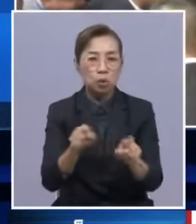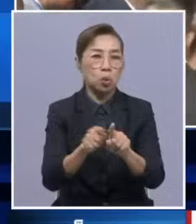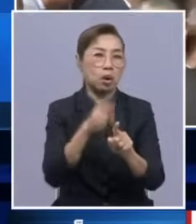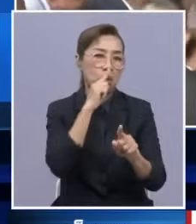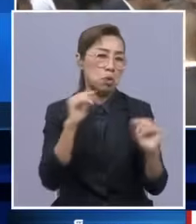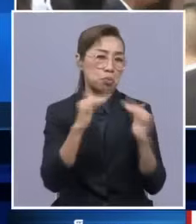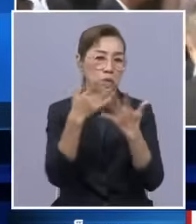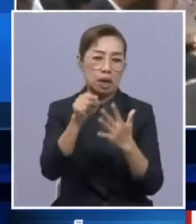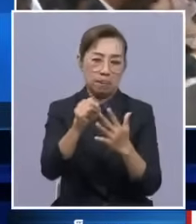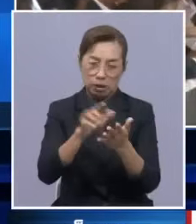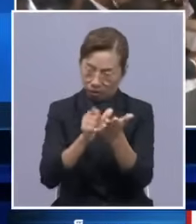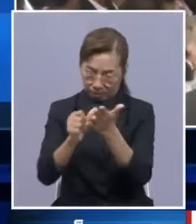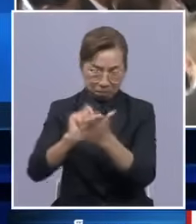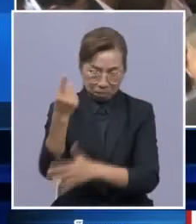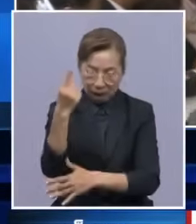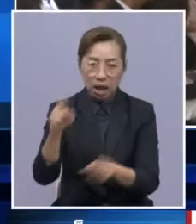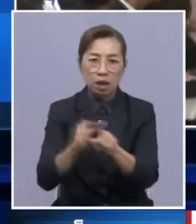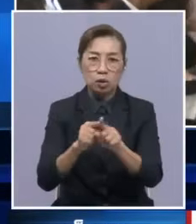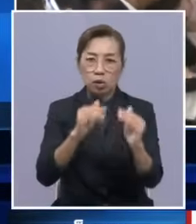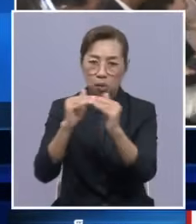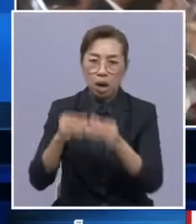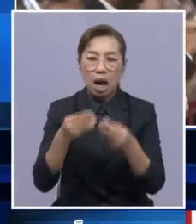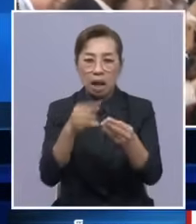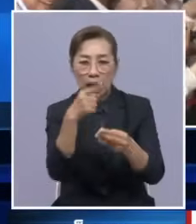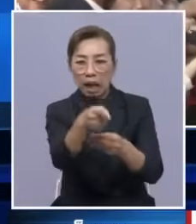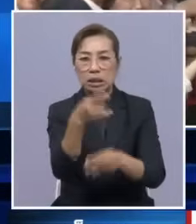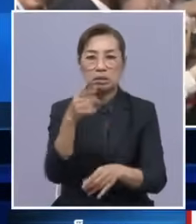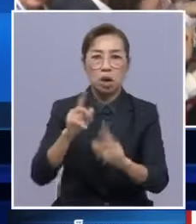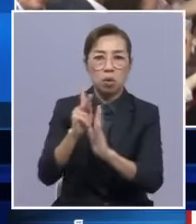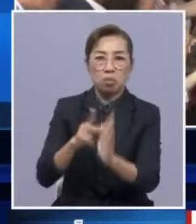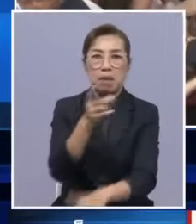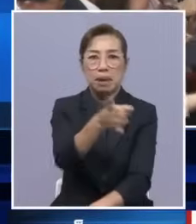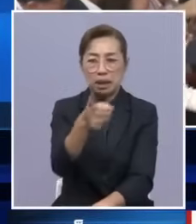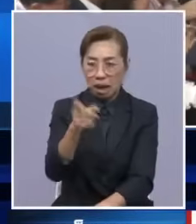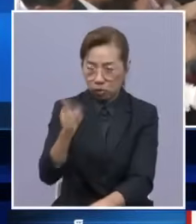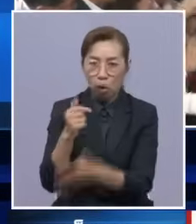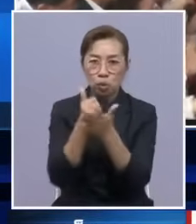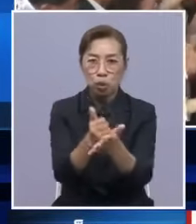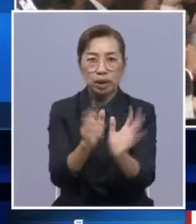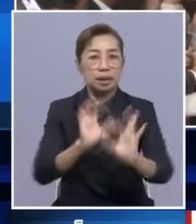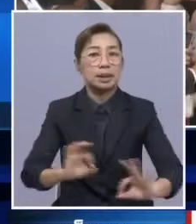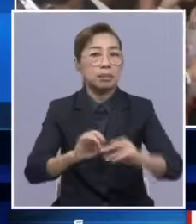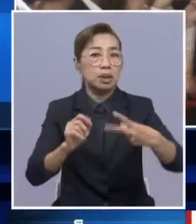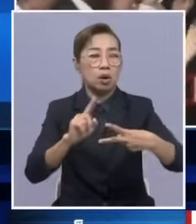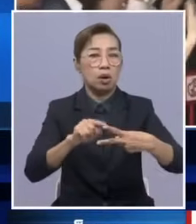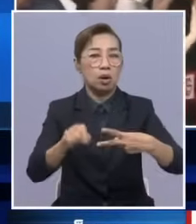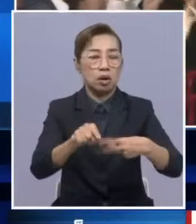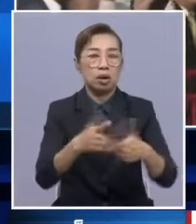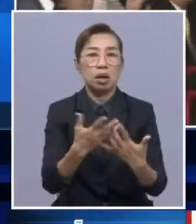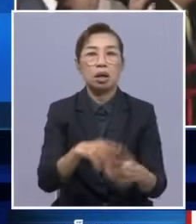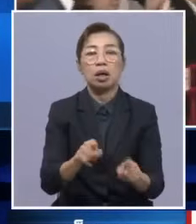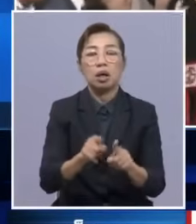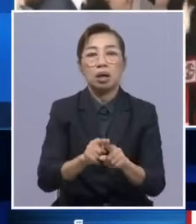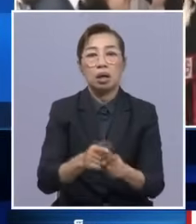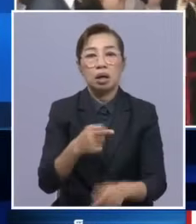รมทวงคืนความยุติธรรมถูกต้องชอบธรรมให้กับฝ่ายที่ถูกจัดการโดยกฎหมายมี2หลักเลยก็คือ rule by law น